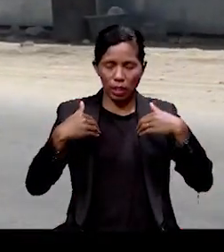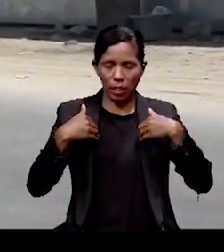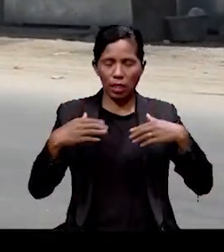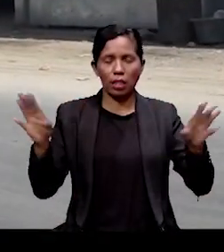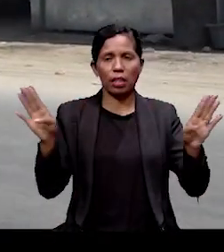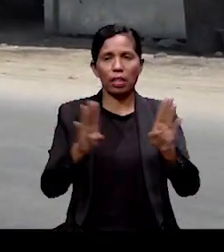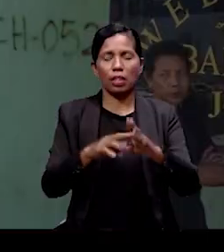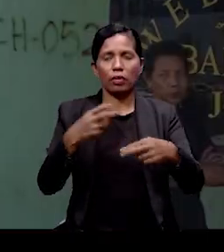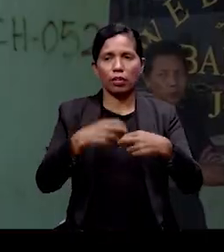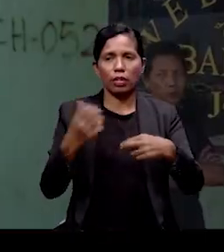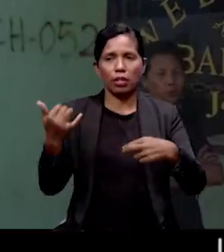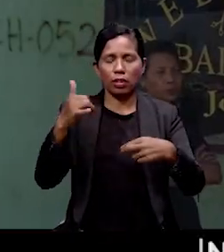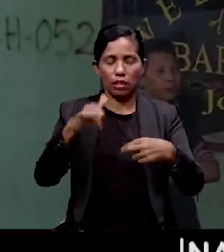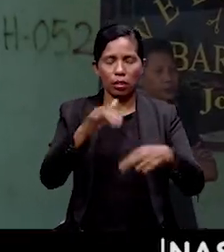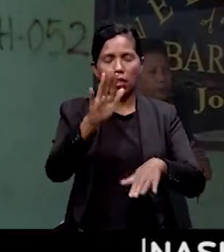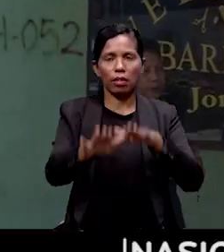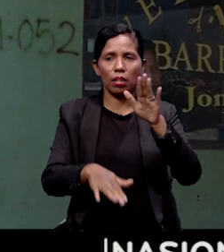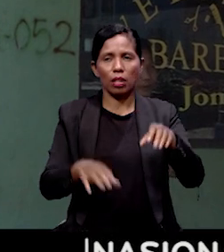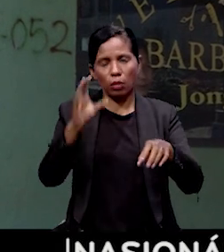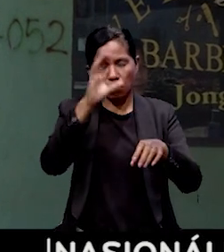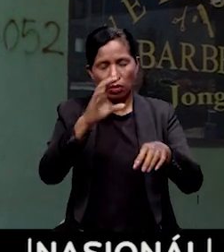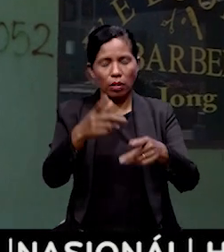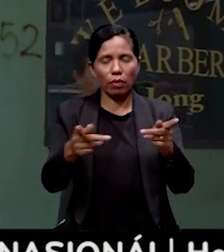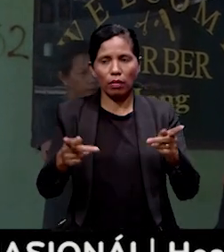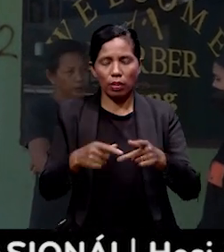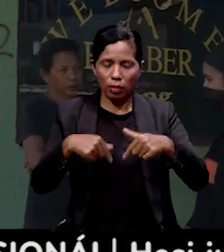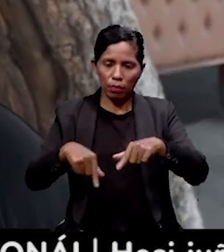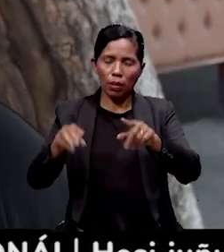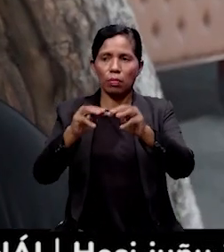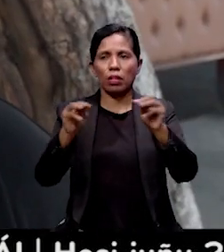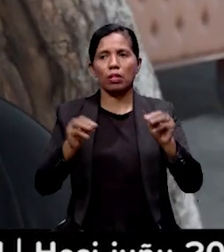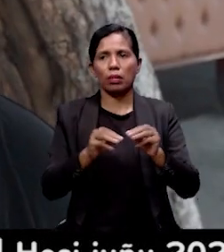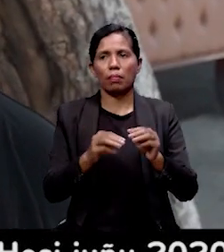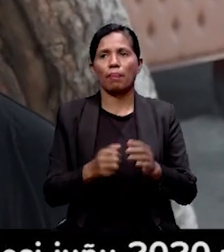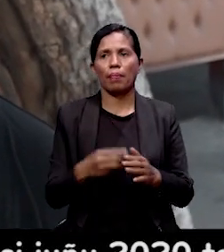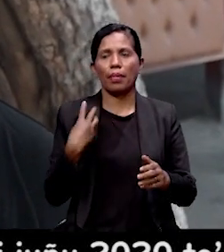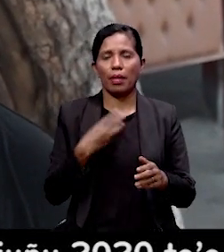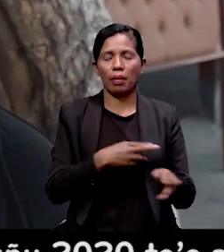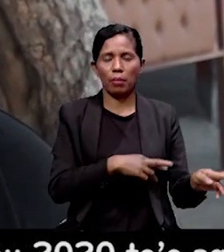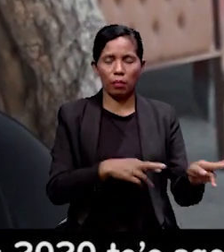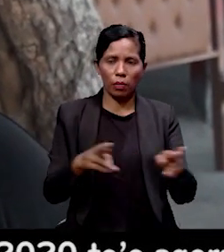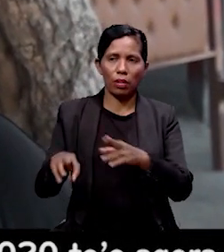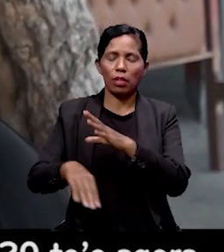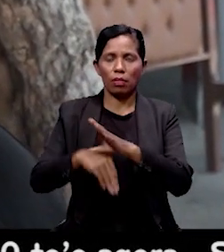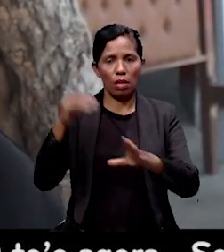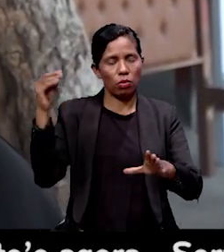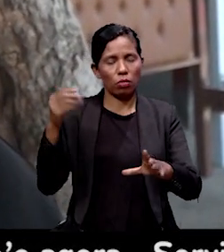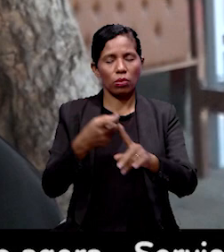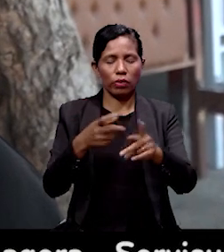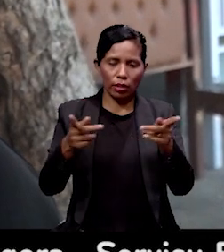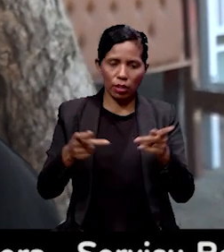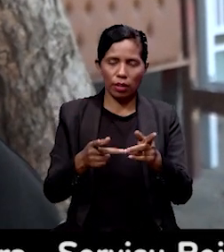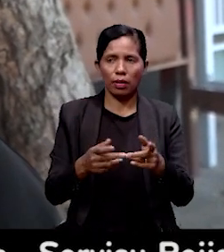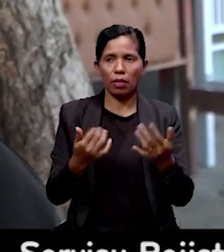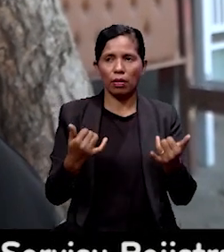nune dificulta sira ne movimento atau buka fating no ba municipio. Ami pronto atu sai. Agora sira fo